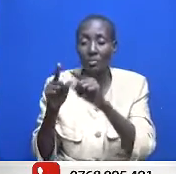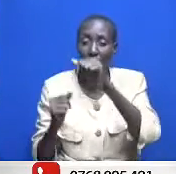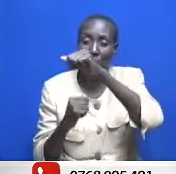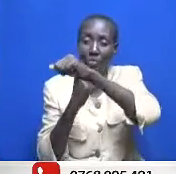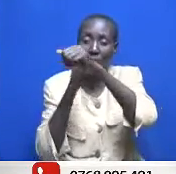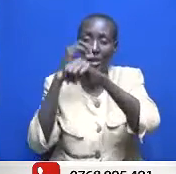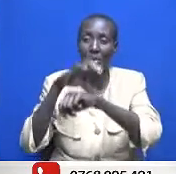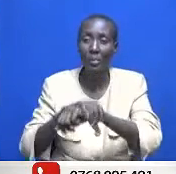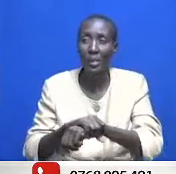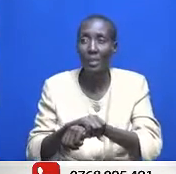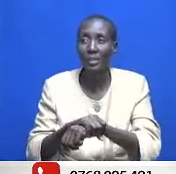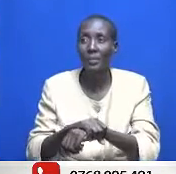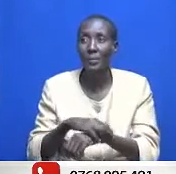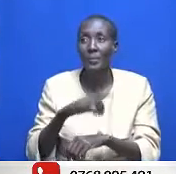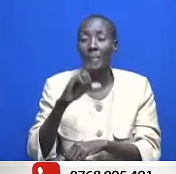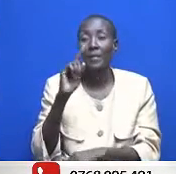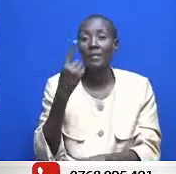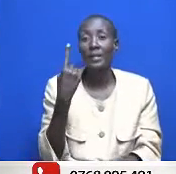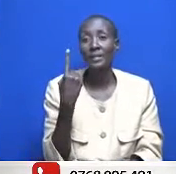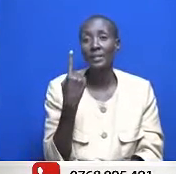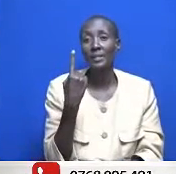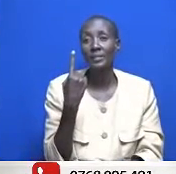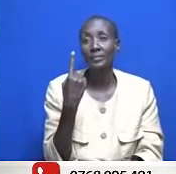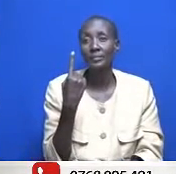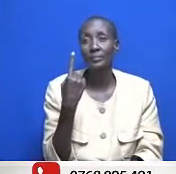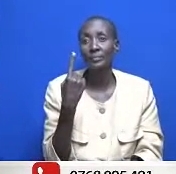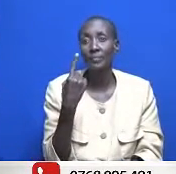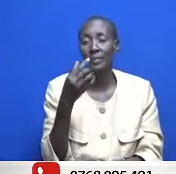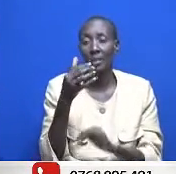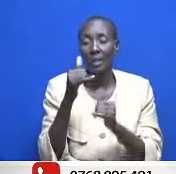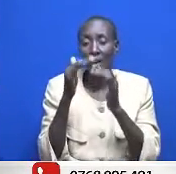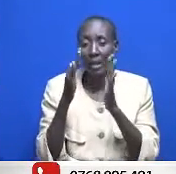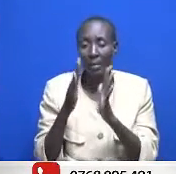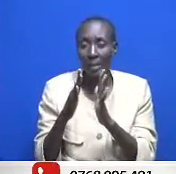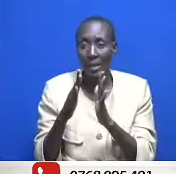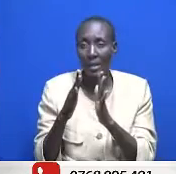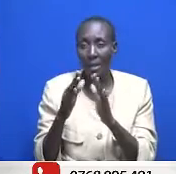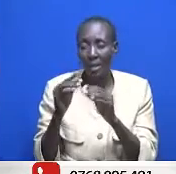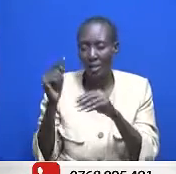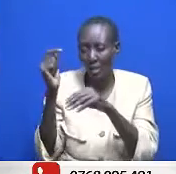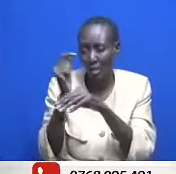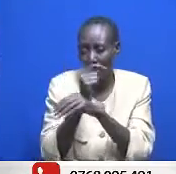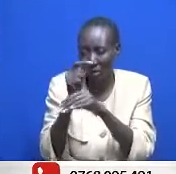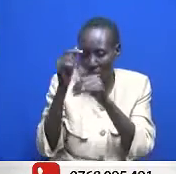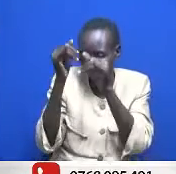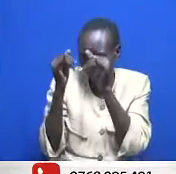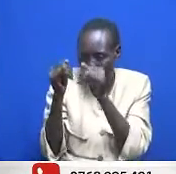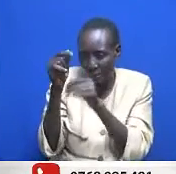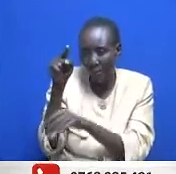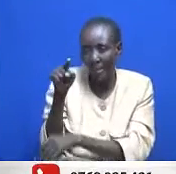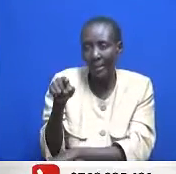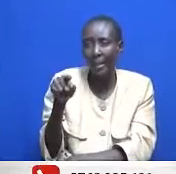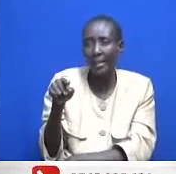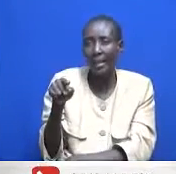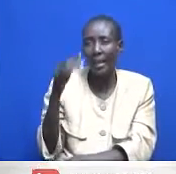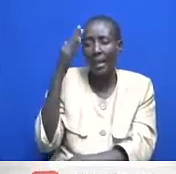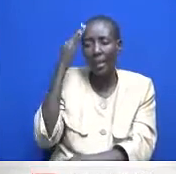ni kwake yule player ambayo tunamcoach yeye individually, kwa sababu tuna focus